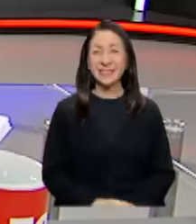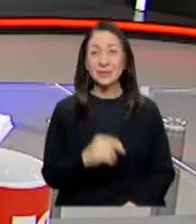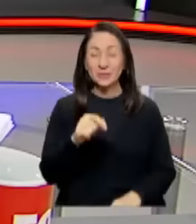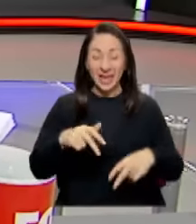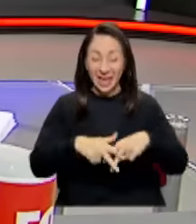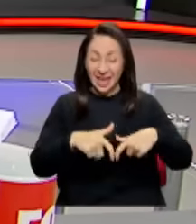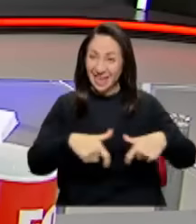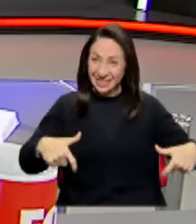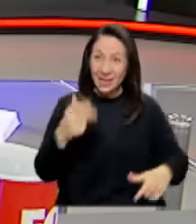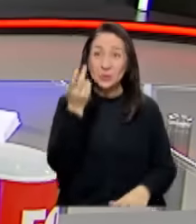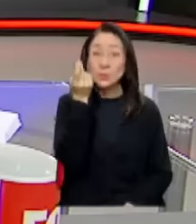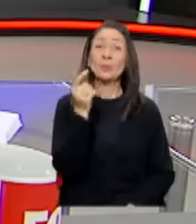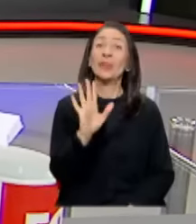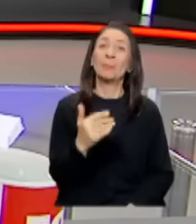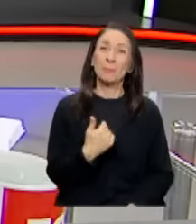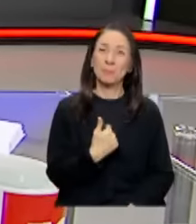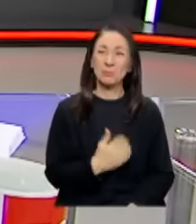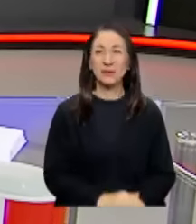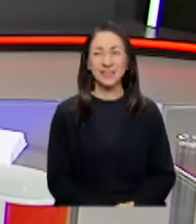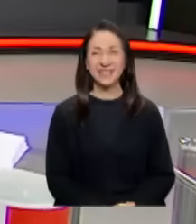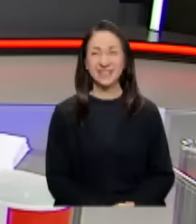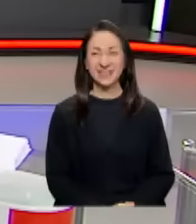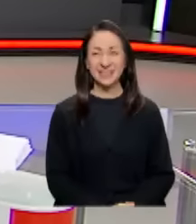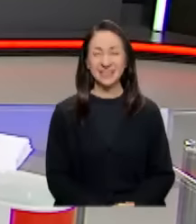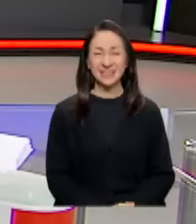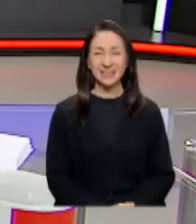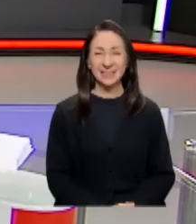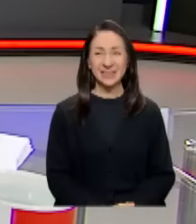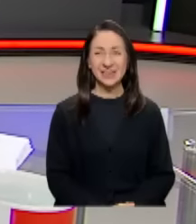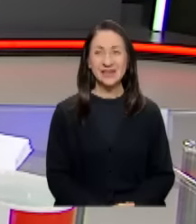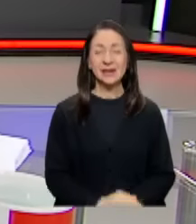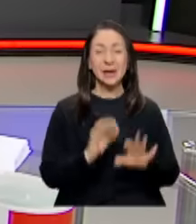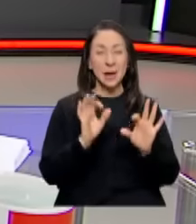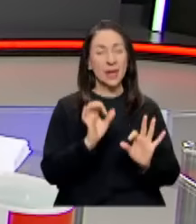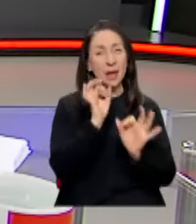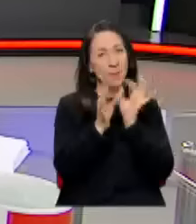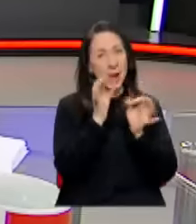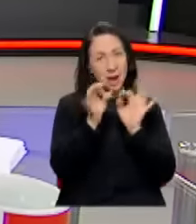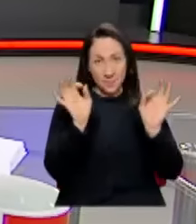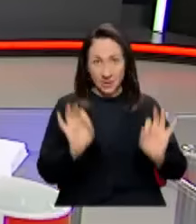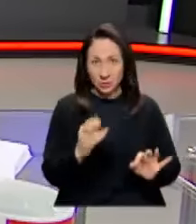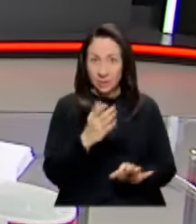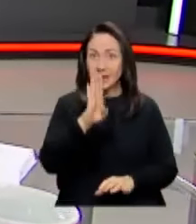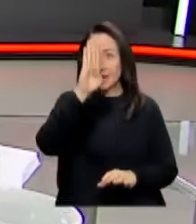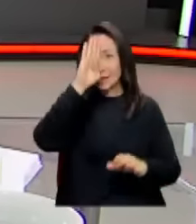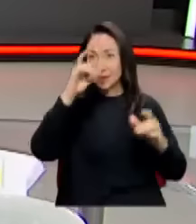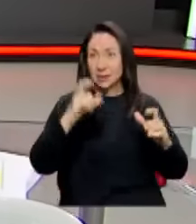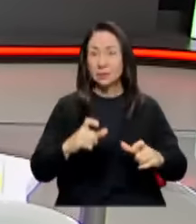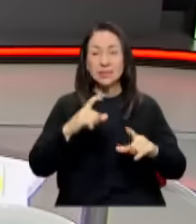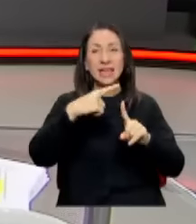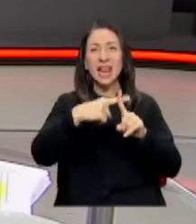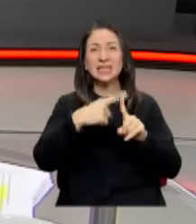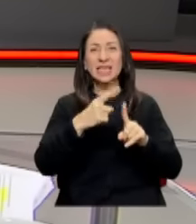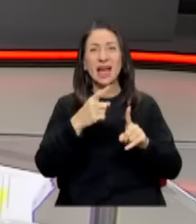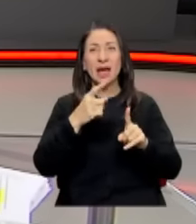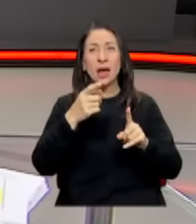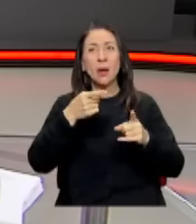Bugünkü etiketimizi unutmadım. Evet. Hemen haberlerimize başlayalım. İstanbul'daki kilise